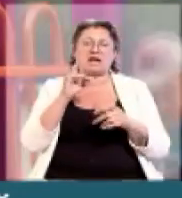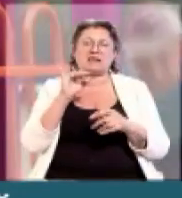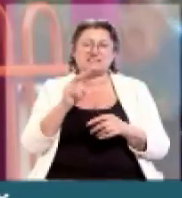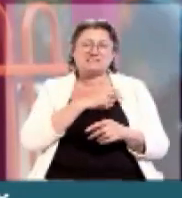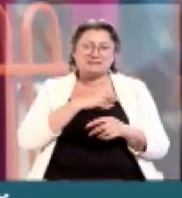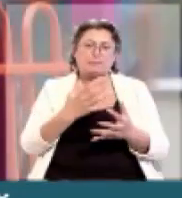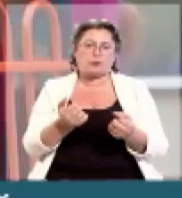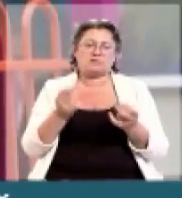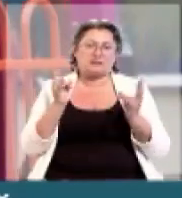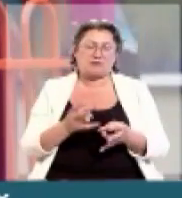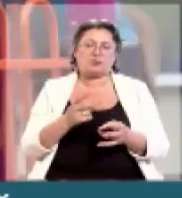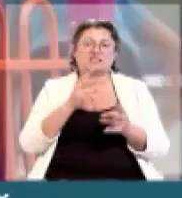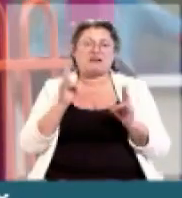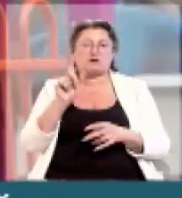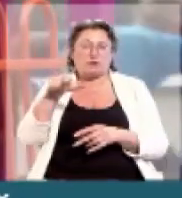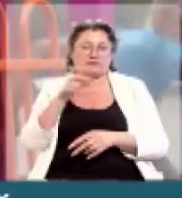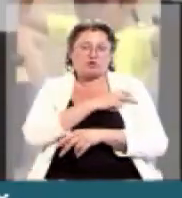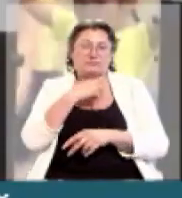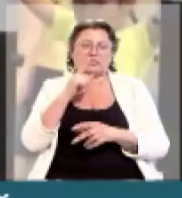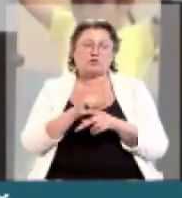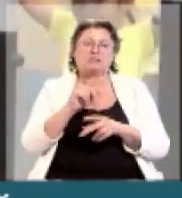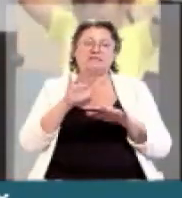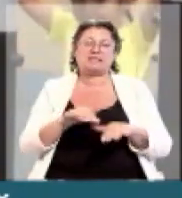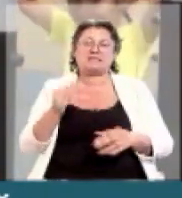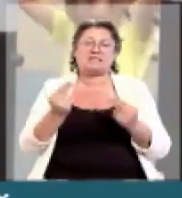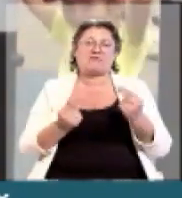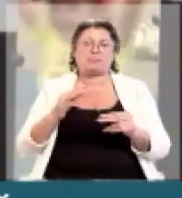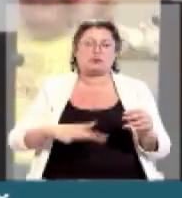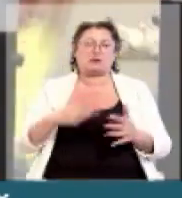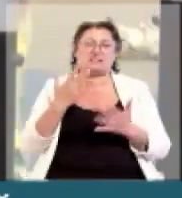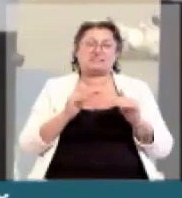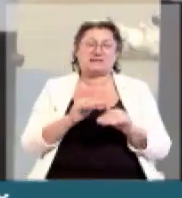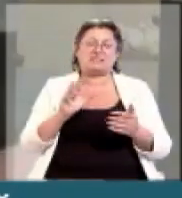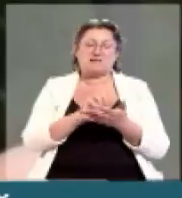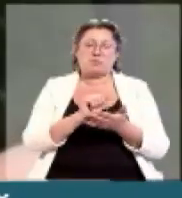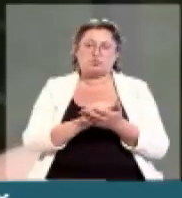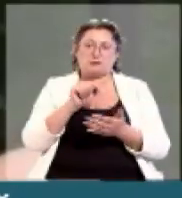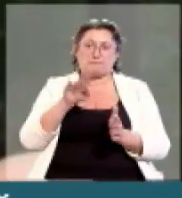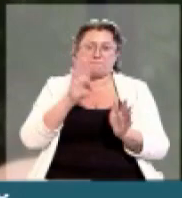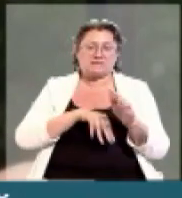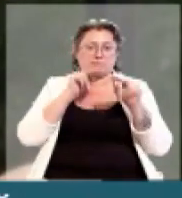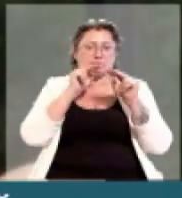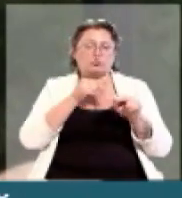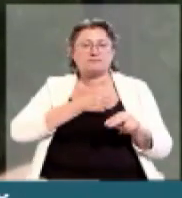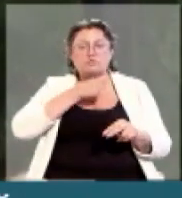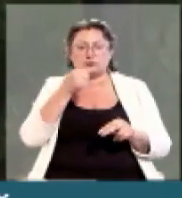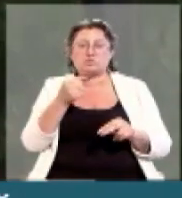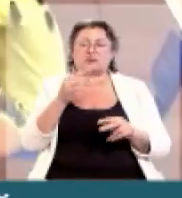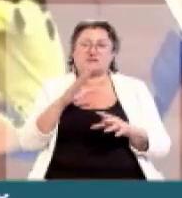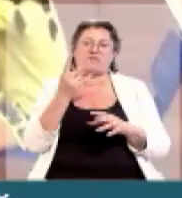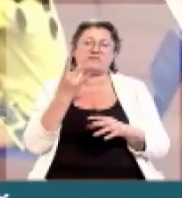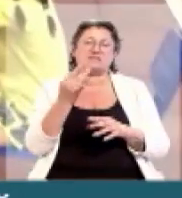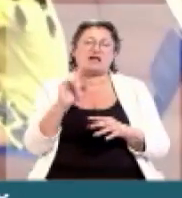получить травму, по мнению врача-травматолога, должны стать детские игровые площадки. Если дети занимаются там без присмотра взрослых, то в